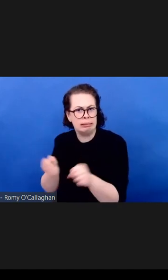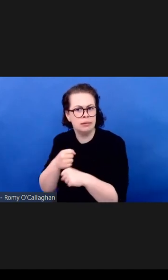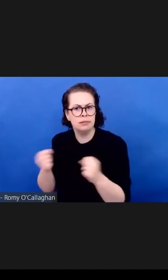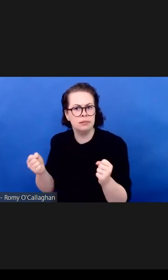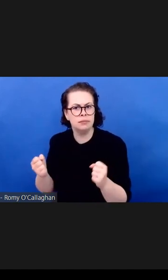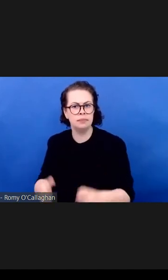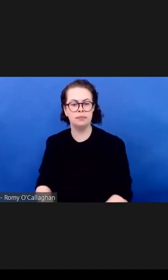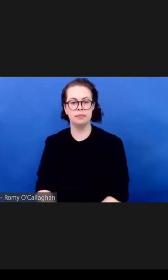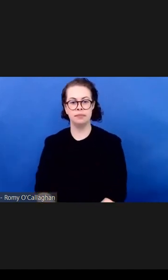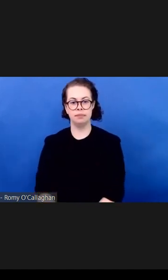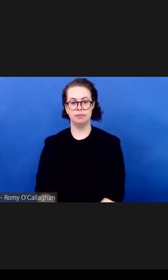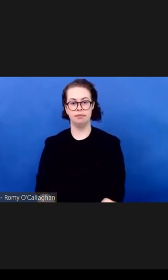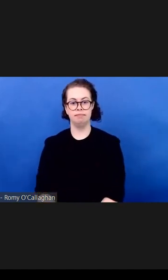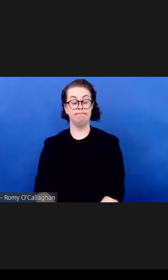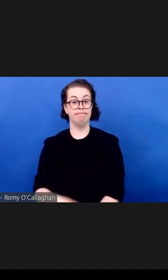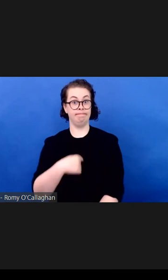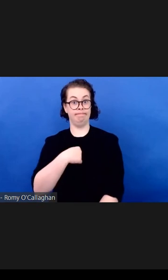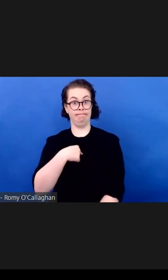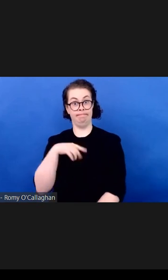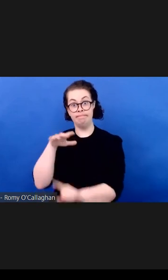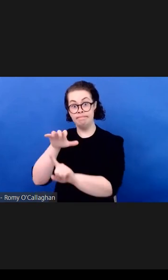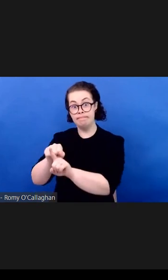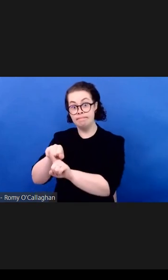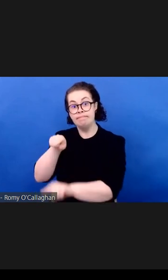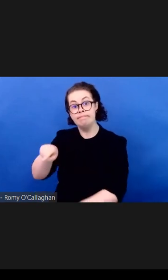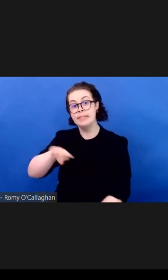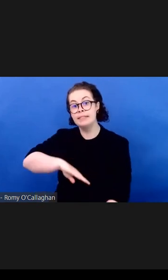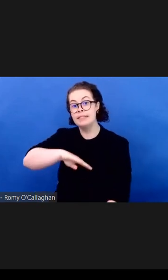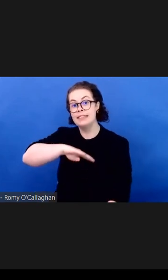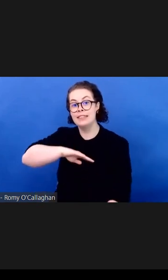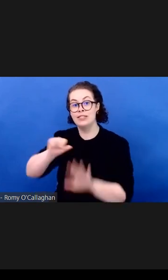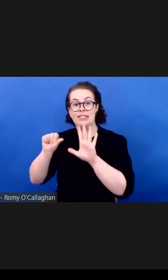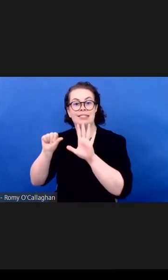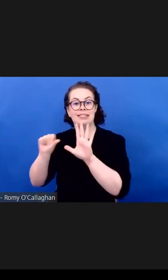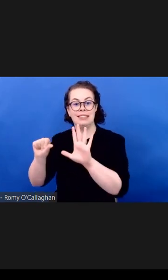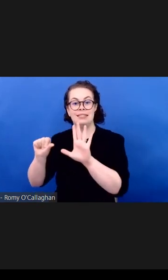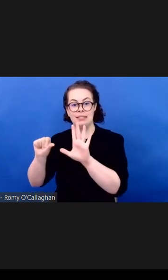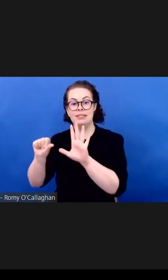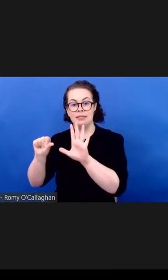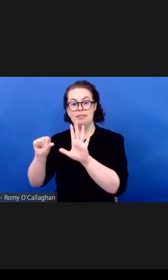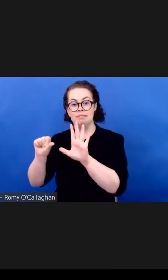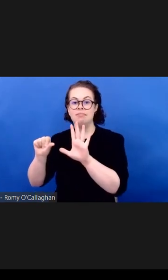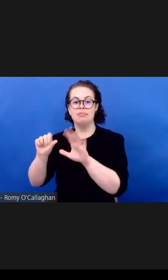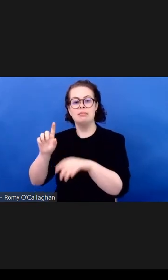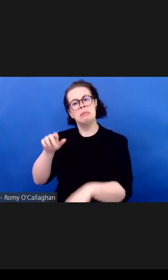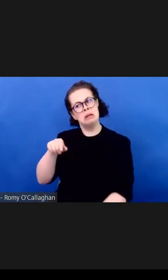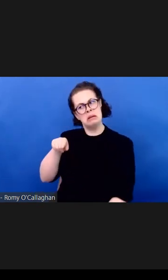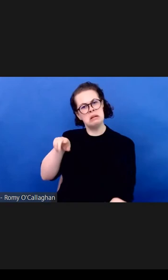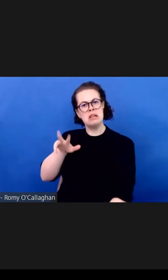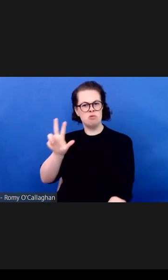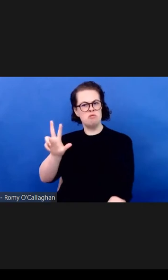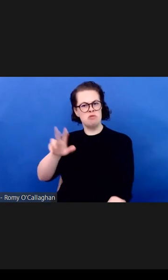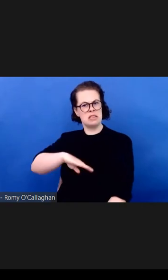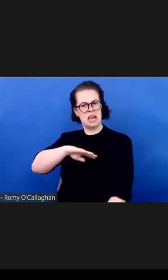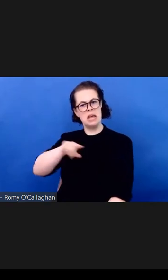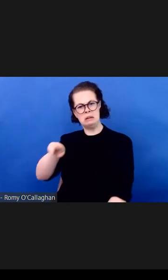বৈদ্যনাথ বধির? আমার ছেলে যে বধির সেটা আমি বুঝতে পারলাম মোটামুটি 6 বছর বয়সে। কারণ আমার 3